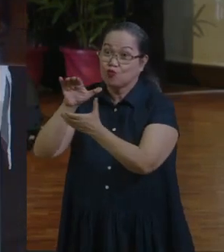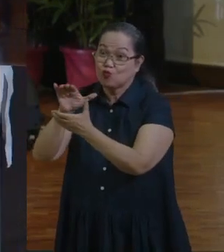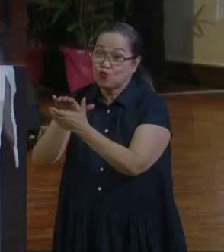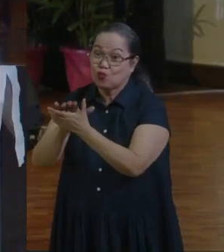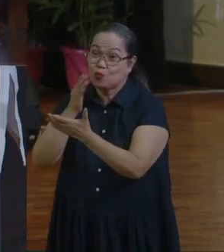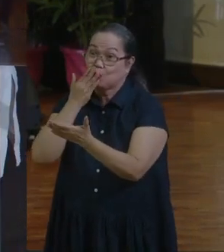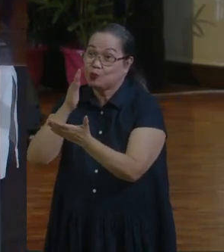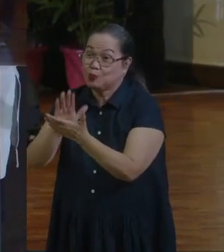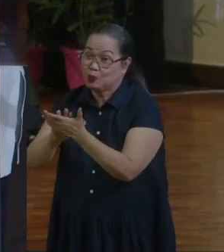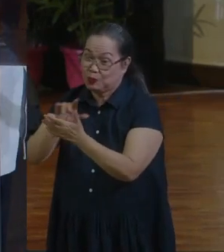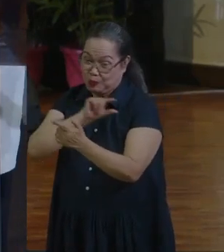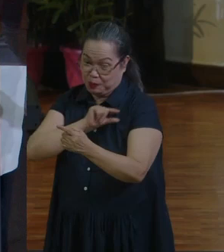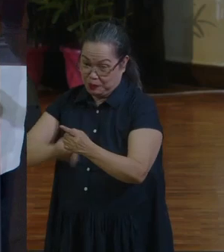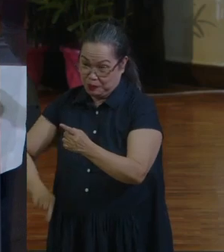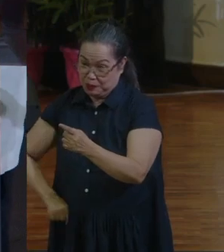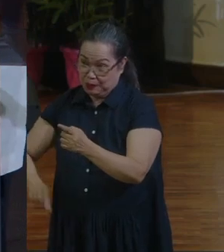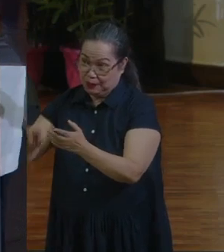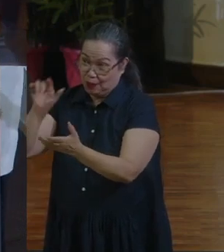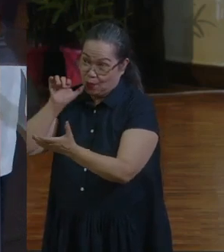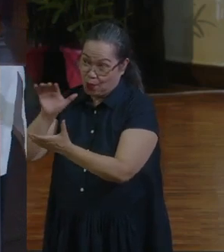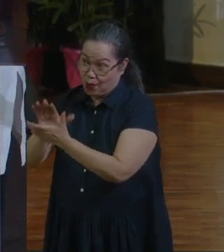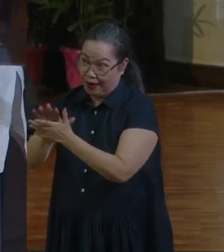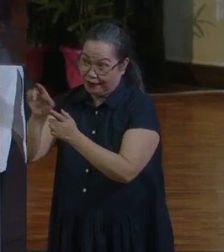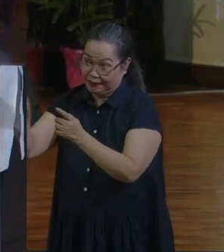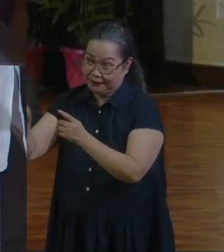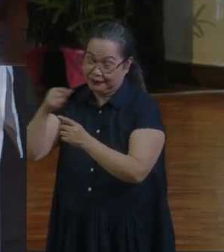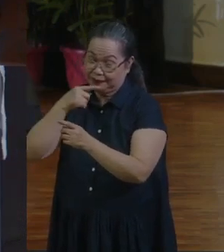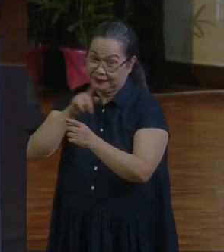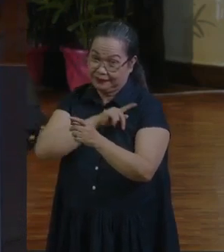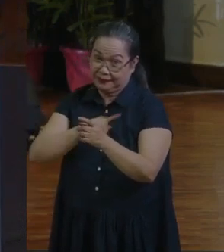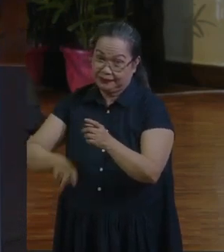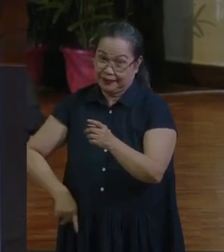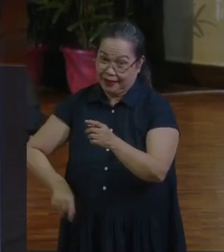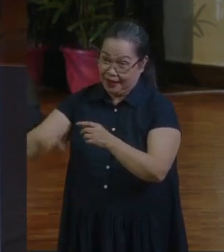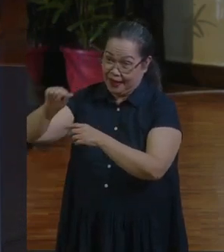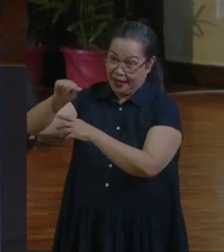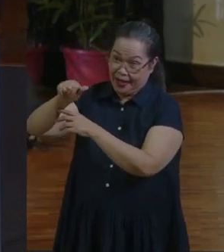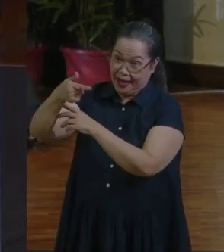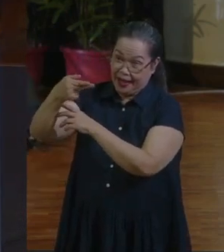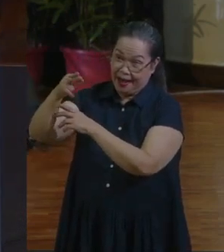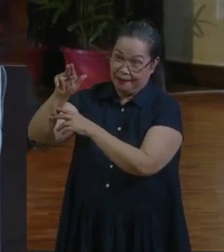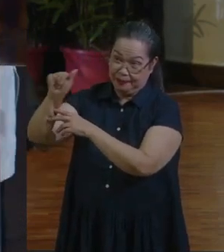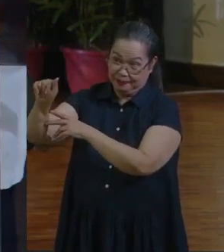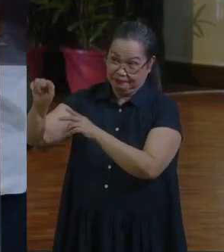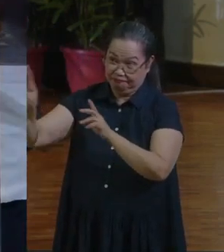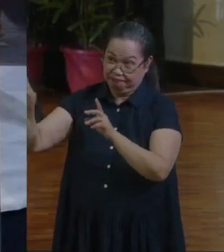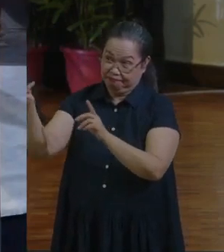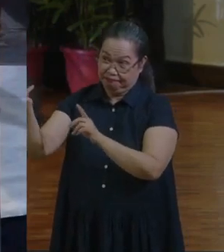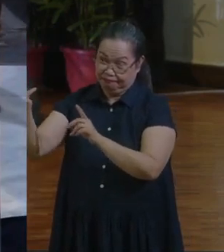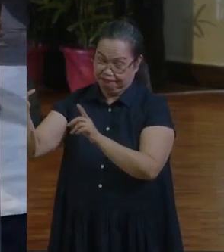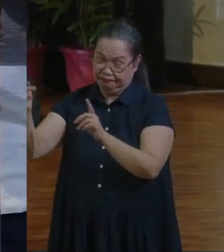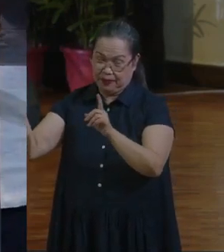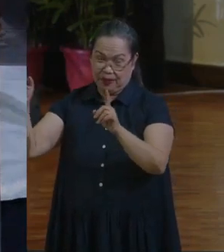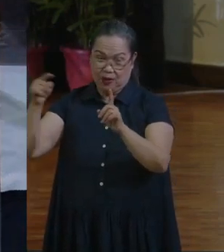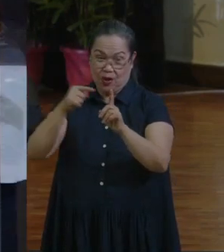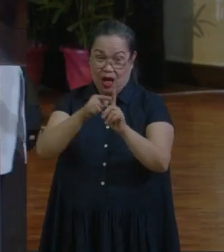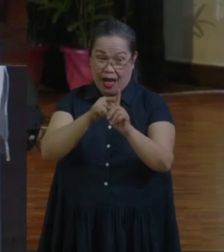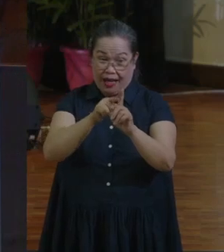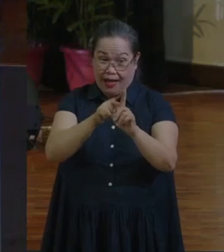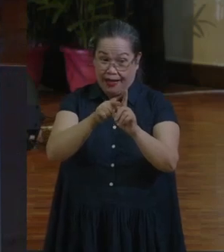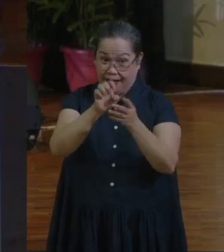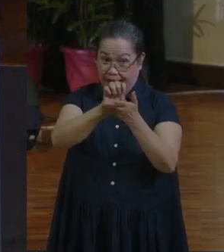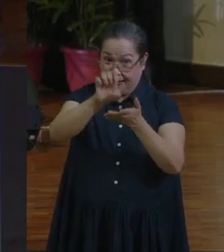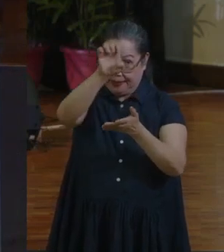wicked queen Jezebel na asawa ng wicked king na si Ahab, no? Siya ay hinanting ni Jezebel